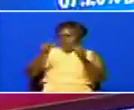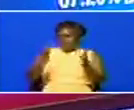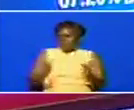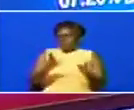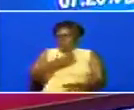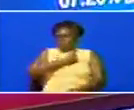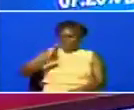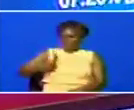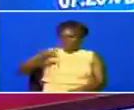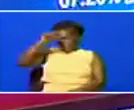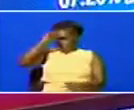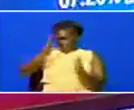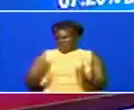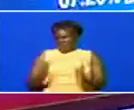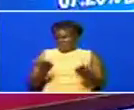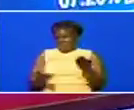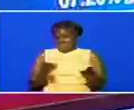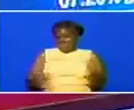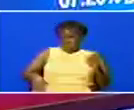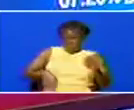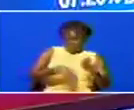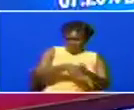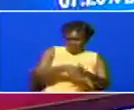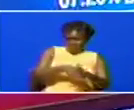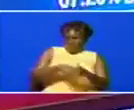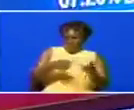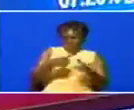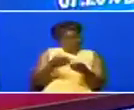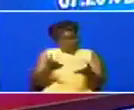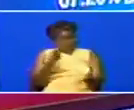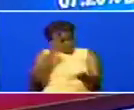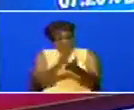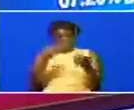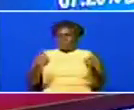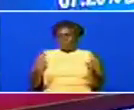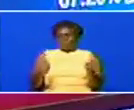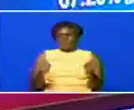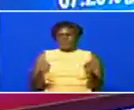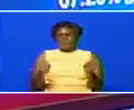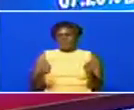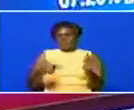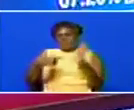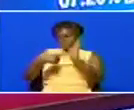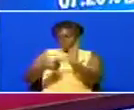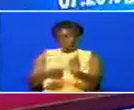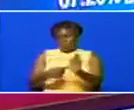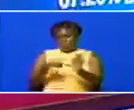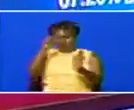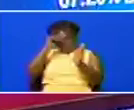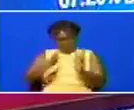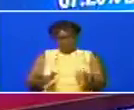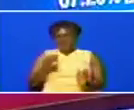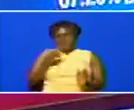la magavana huenda anaondolewa kinyang'anyironi, lakini haya ni matokeo ya awali tu ambayo yameorodhesha hawa magavana